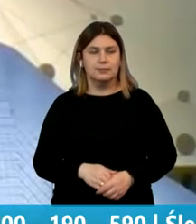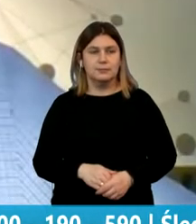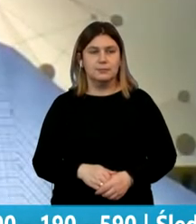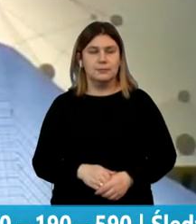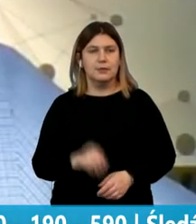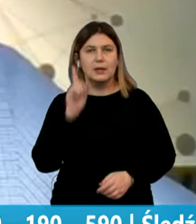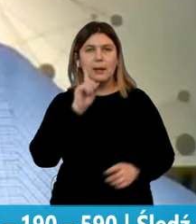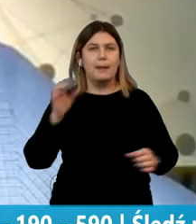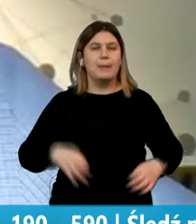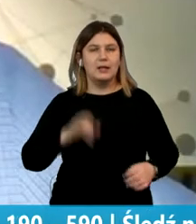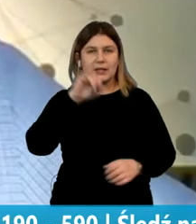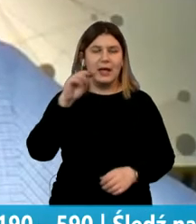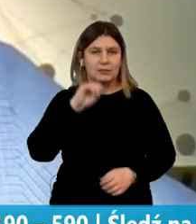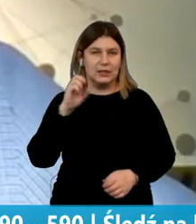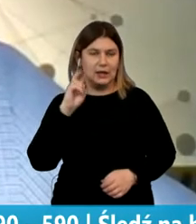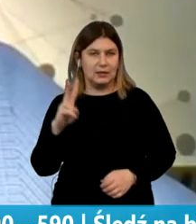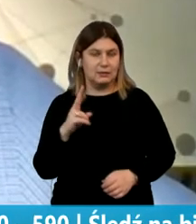Pan Jędrek pisze, dzień dobry.